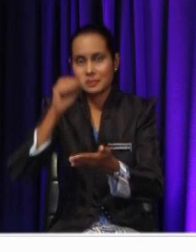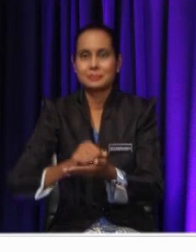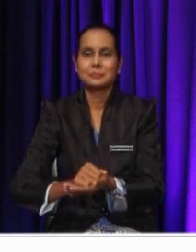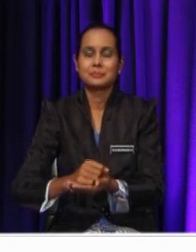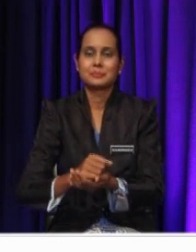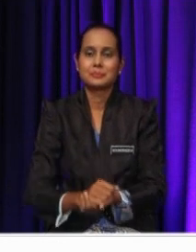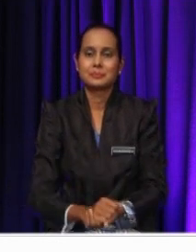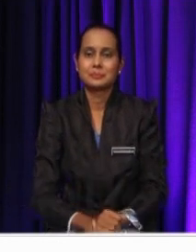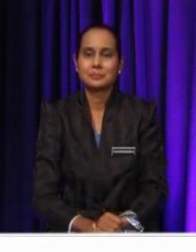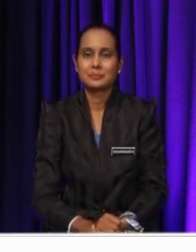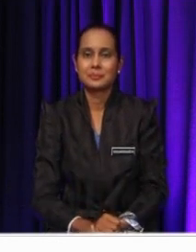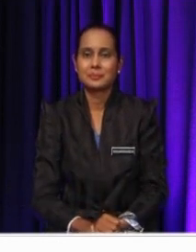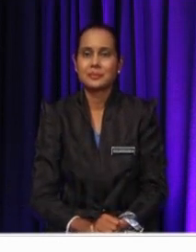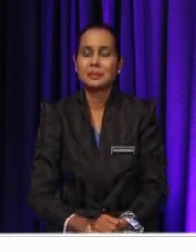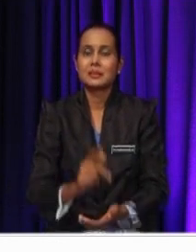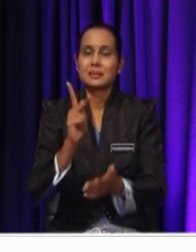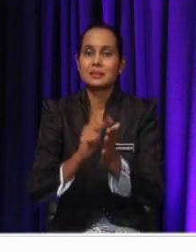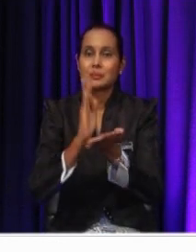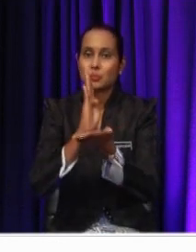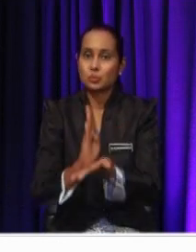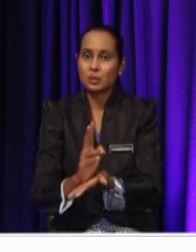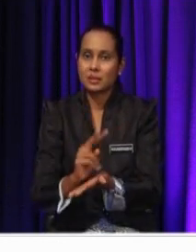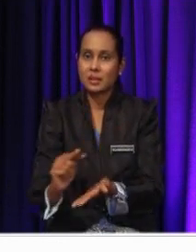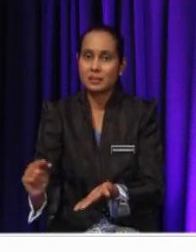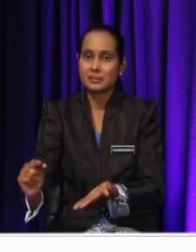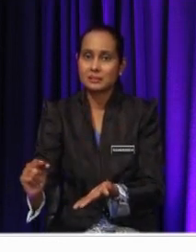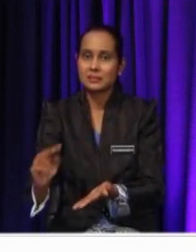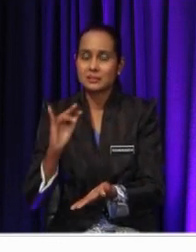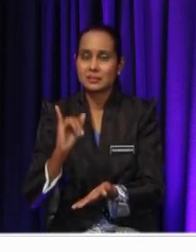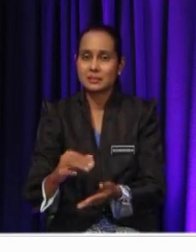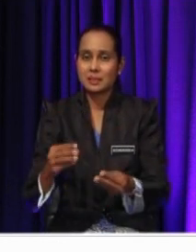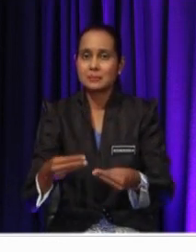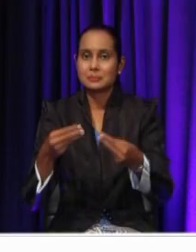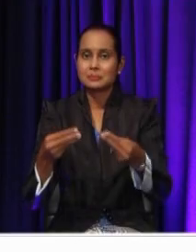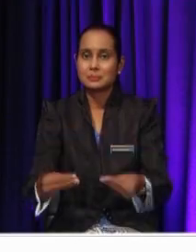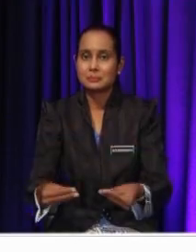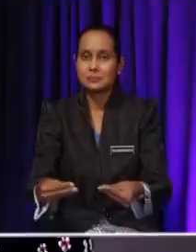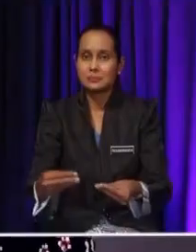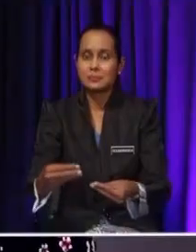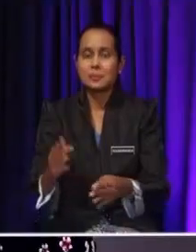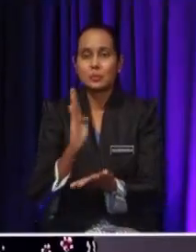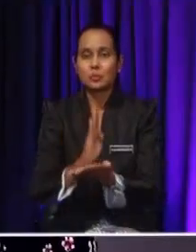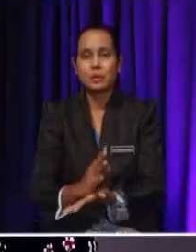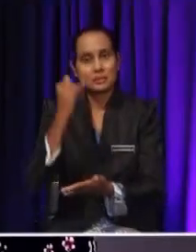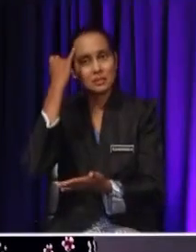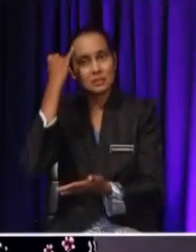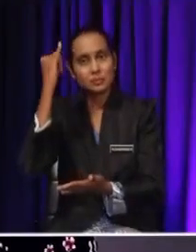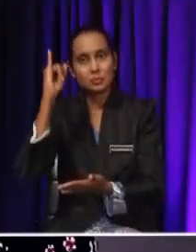juga kegiatan kebudayaan yang mengetengahkan budaya keilmuan yang tinggi